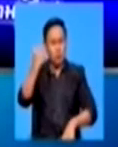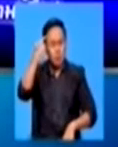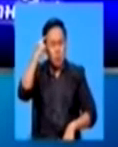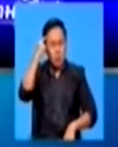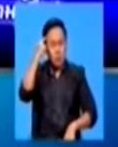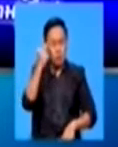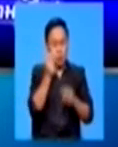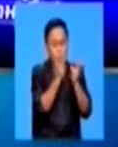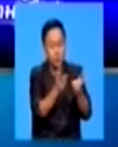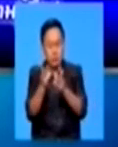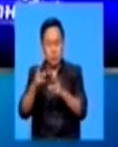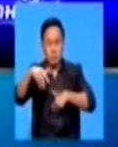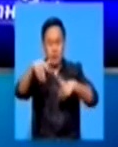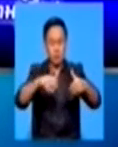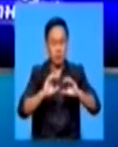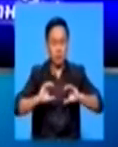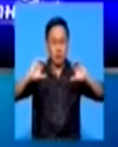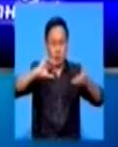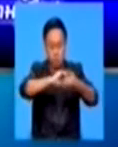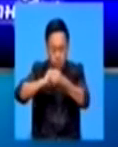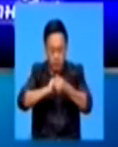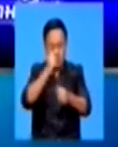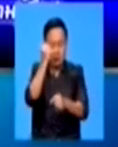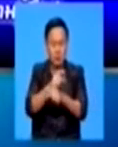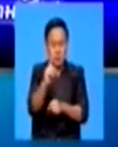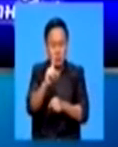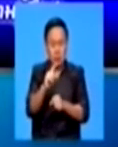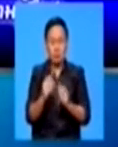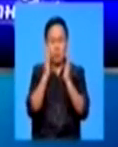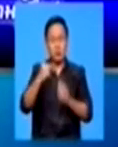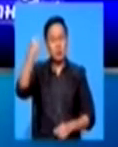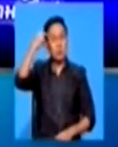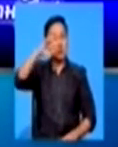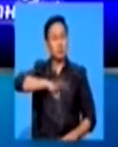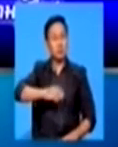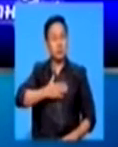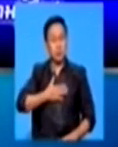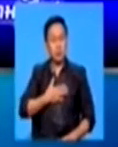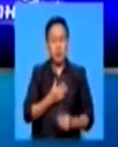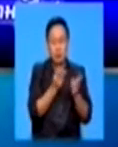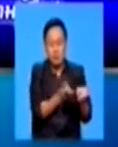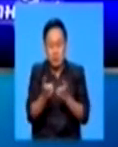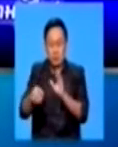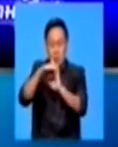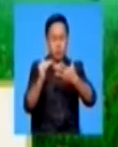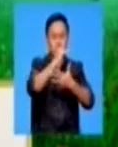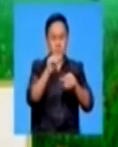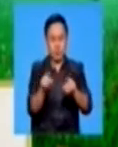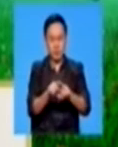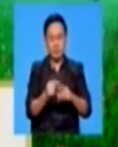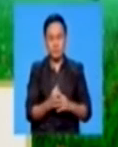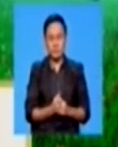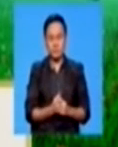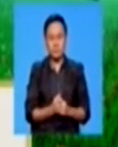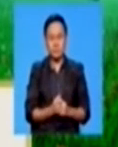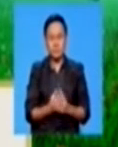ให้มากขึ้นด้วยการที่ให้ภาครัฐเขาชี้แจงทำความเข้าใจกับประชาชนเกี่ยวกับประเด็นต่างๆเพื่อเป็นการ